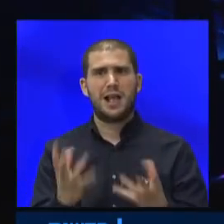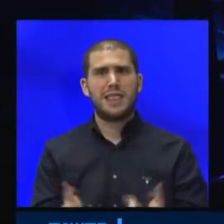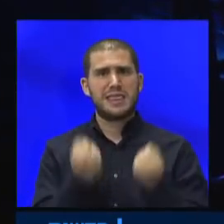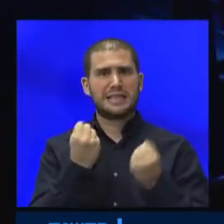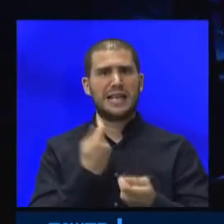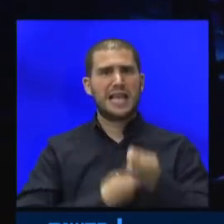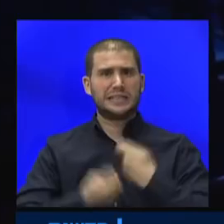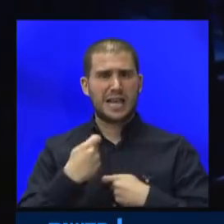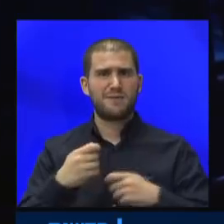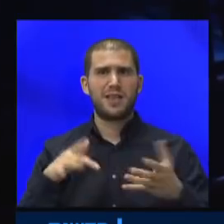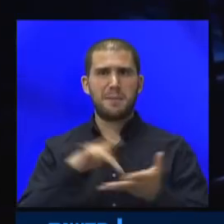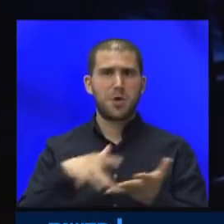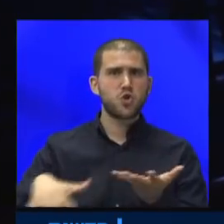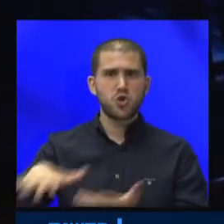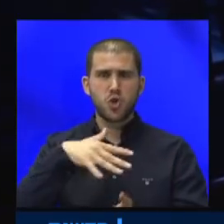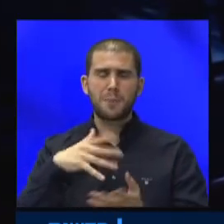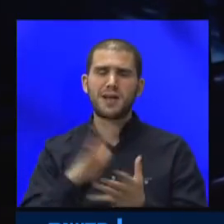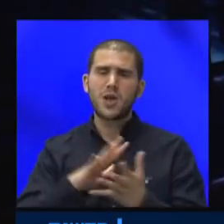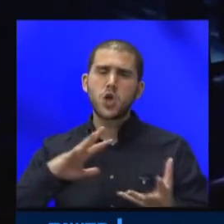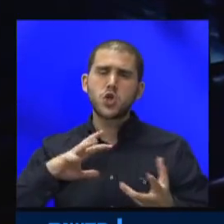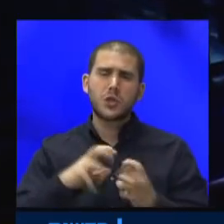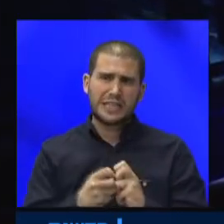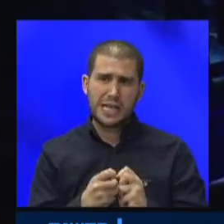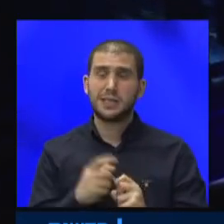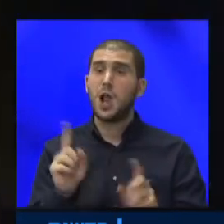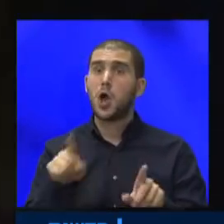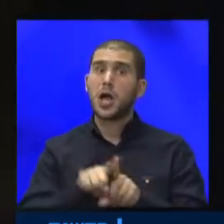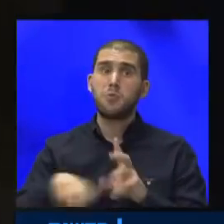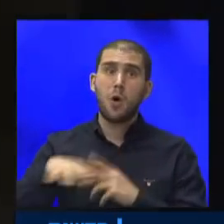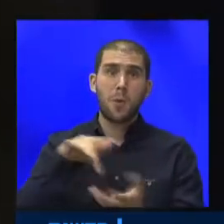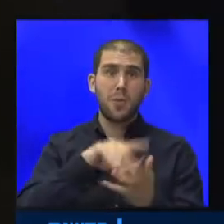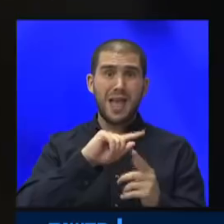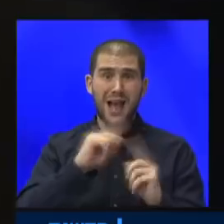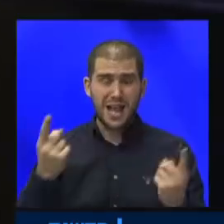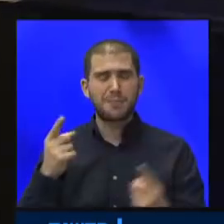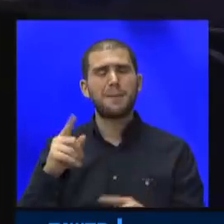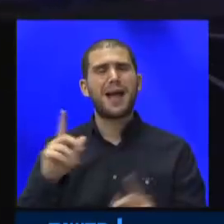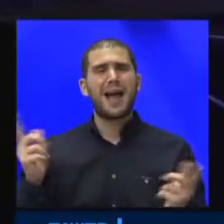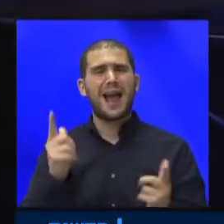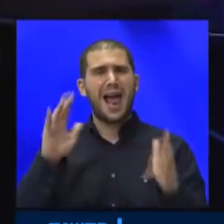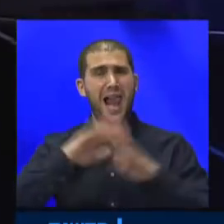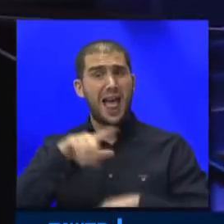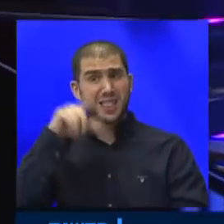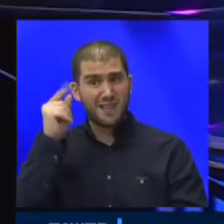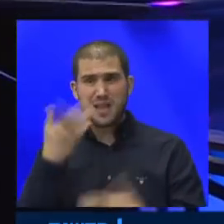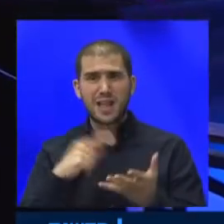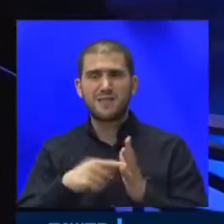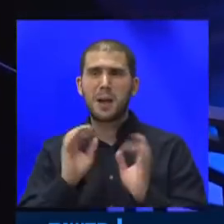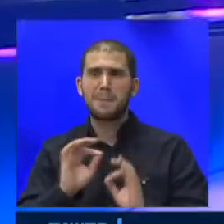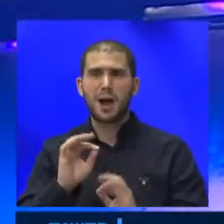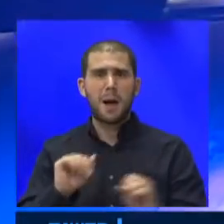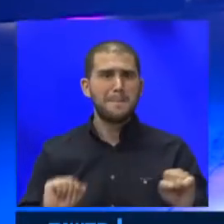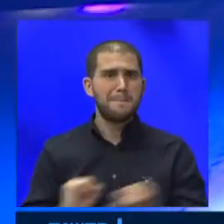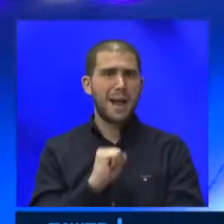שנמצאת בגסיסה. שלא כמו בענפים אחרים, בענף חיי הלילה של תל אביב אין כוונה ליזום מרד מאורגן,